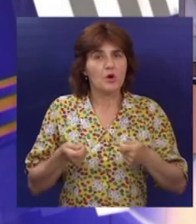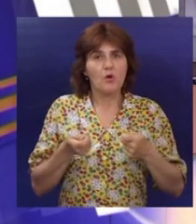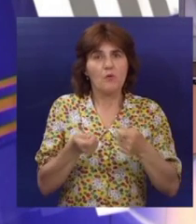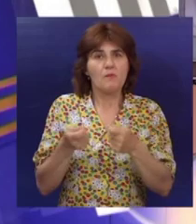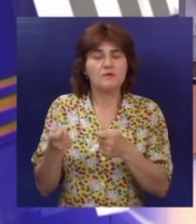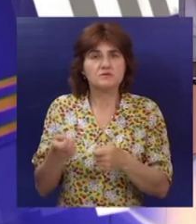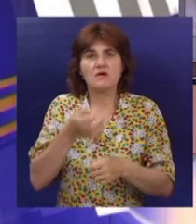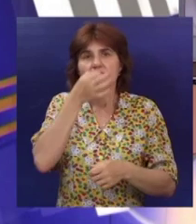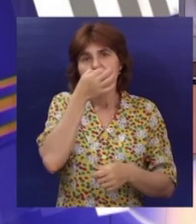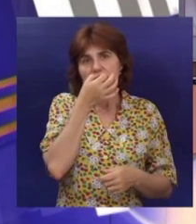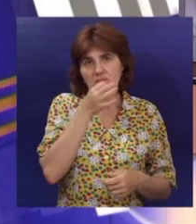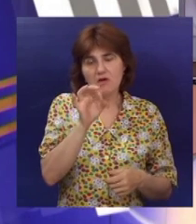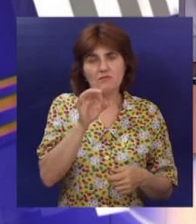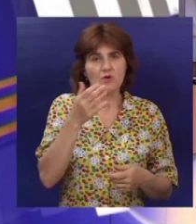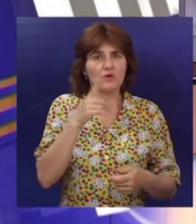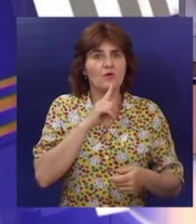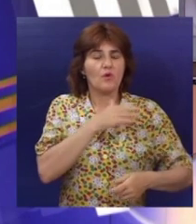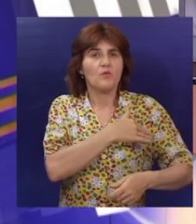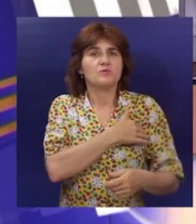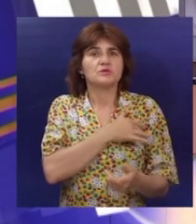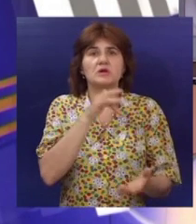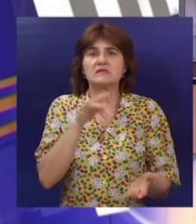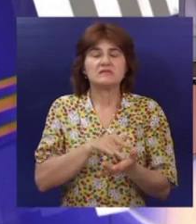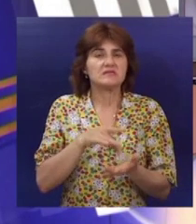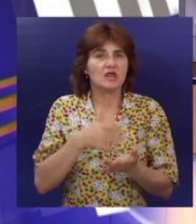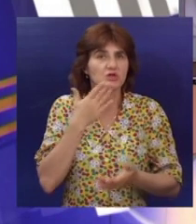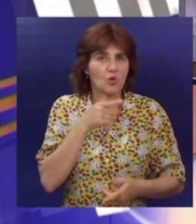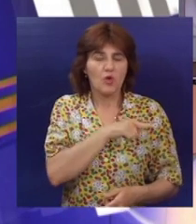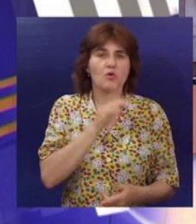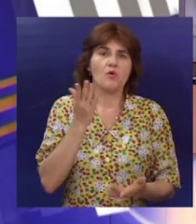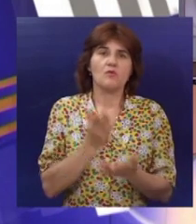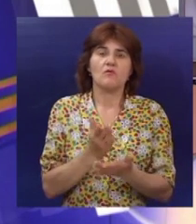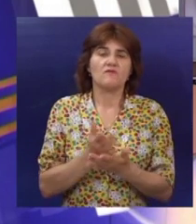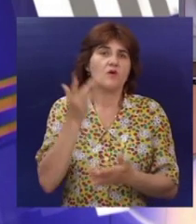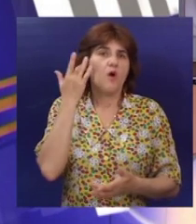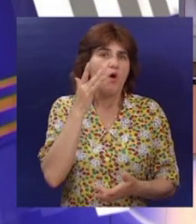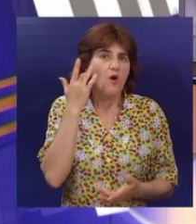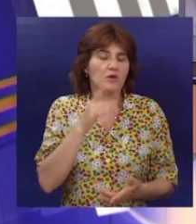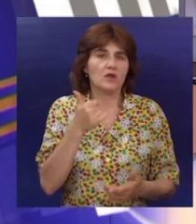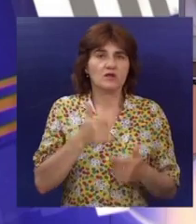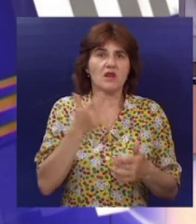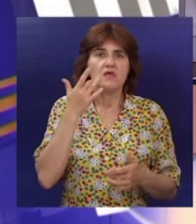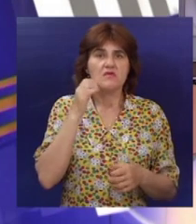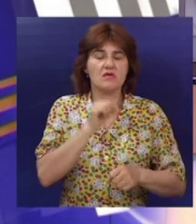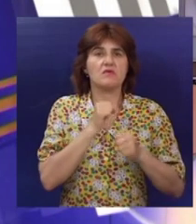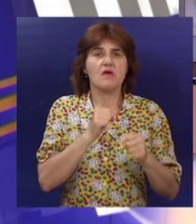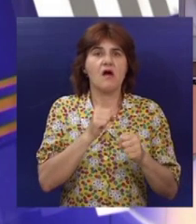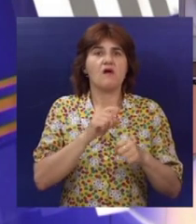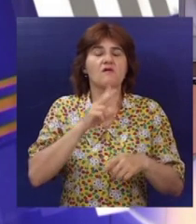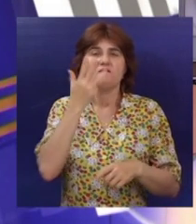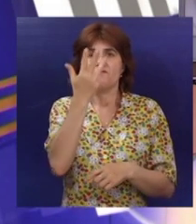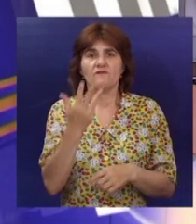upisuju najbolji đaci srednjih škola. Znači, to su ili odlični Bukovci ili jaki, vrlo